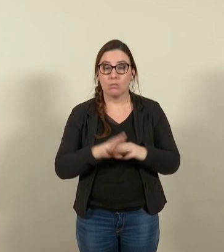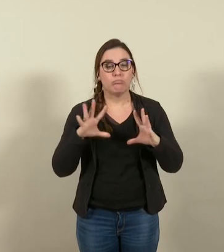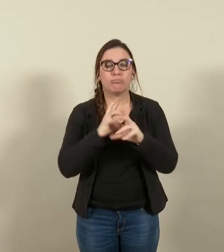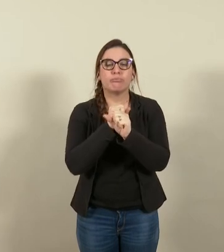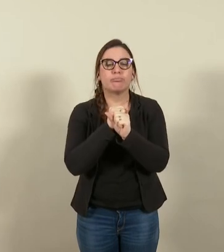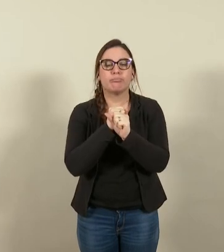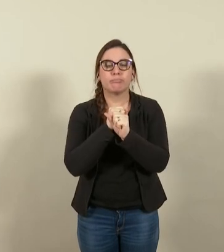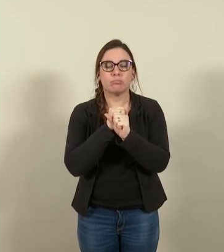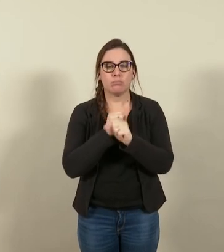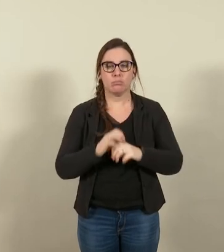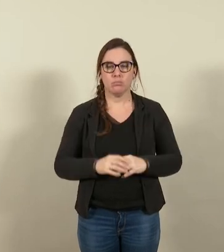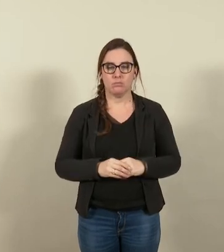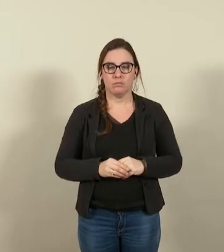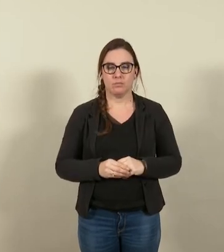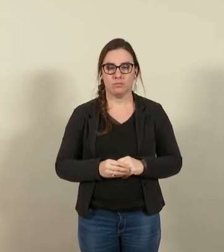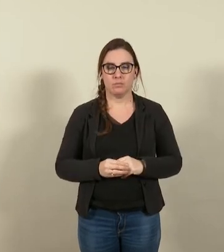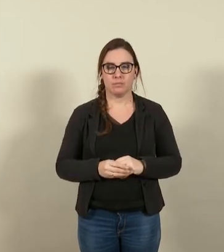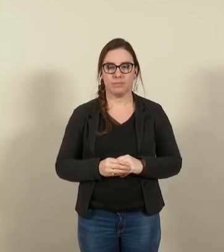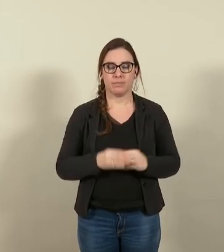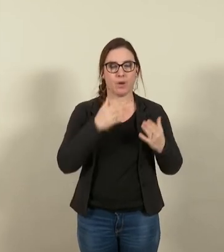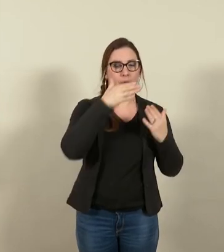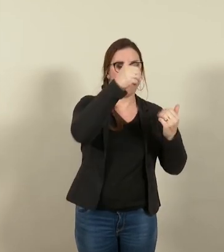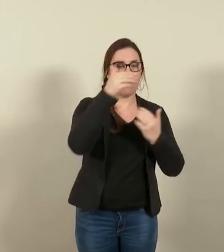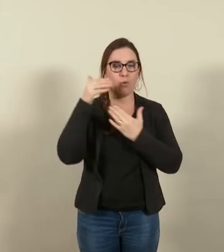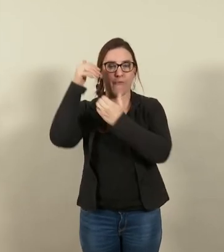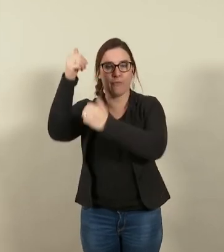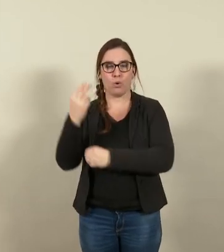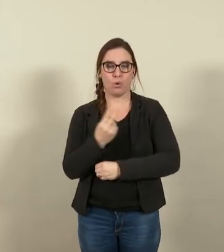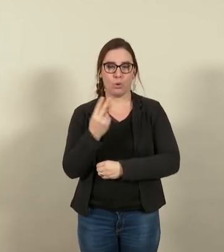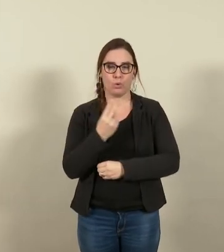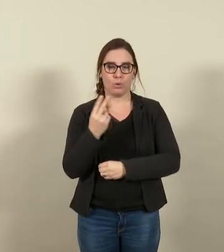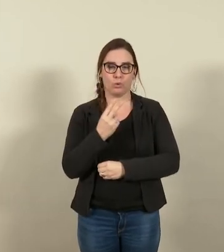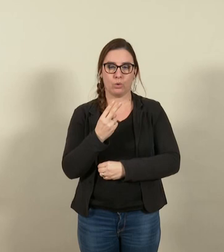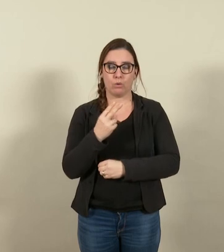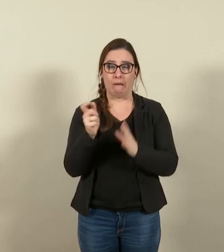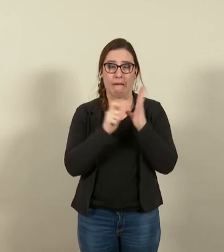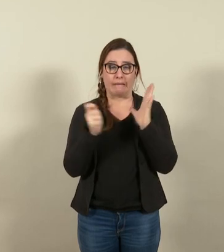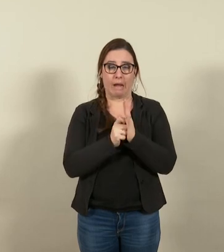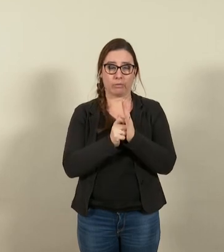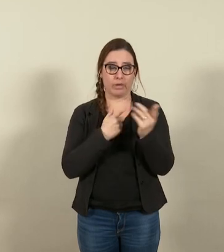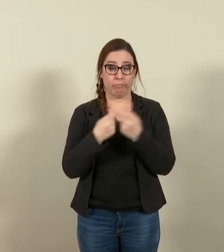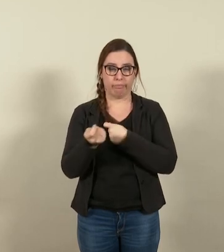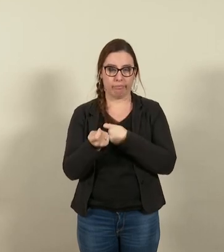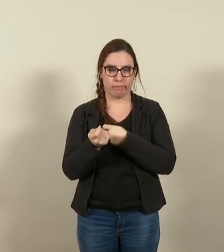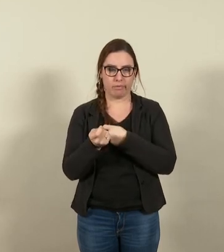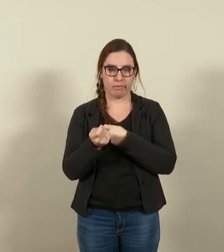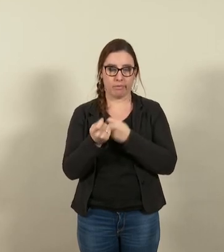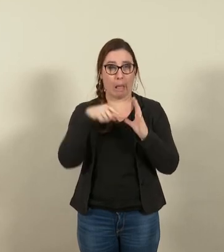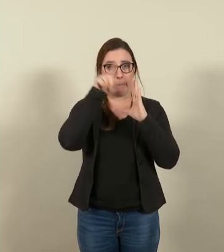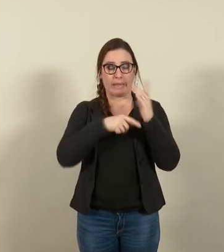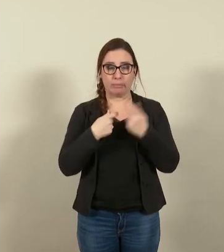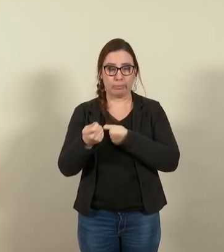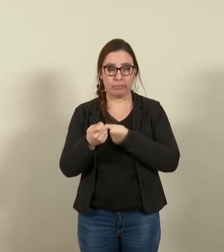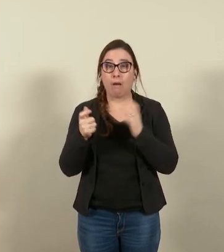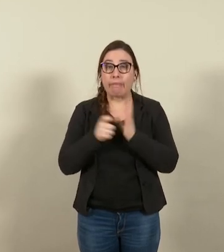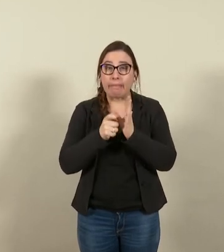mot pour dire que ces deux vœux sont décalés à la fois en terme de calendrier et de principe de calendrier puisque vous